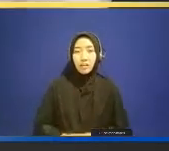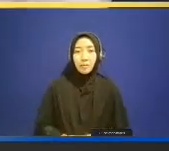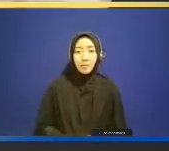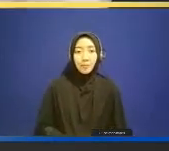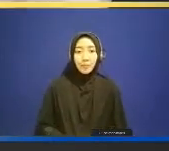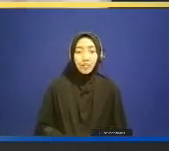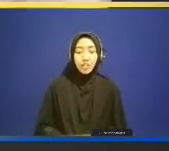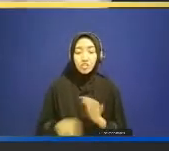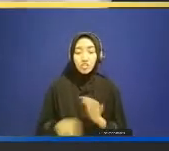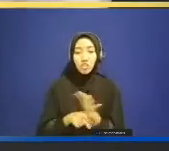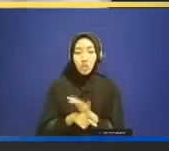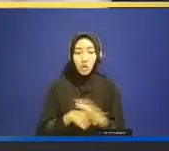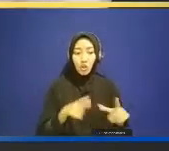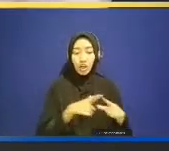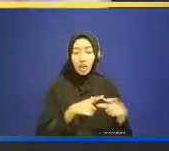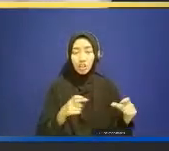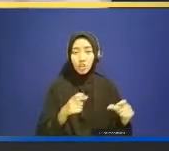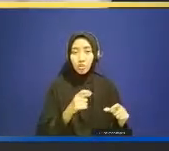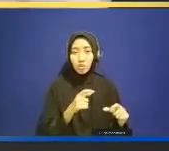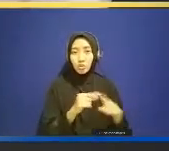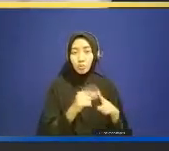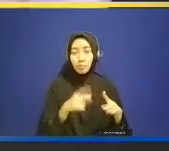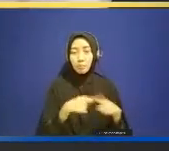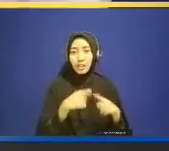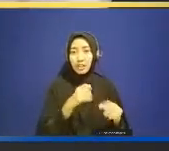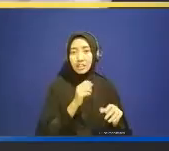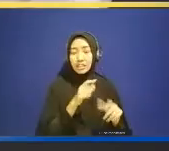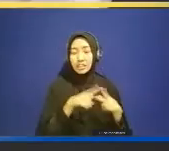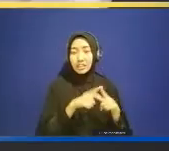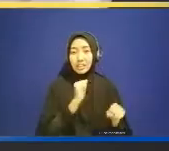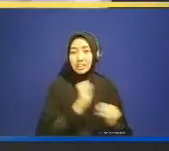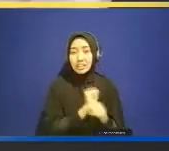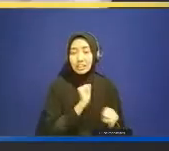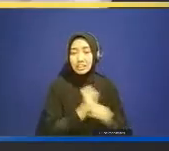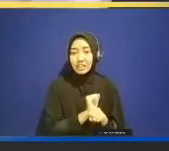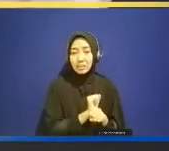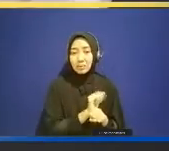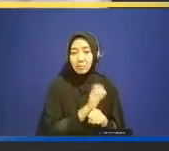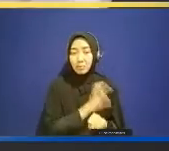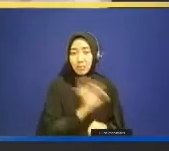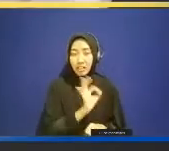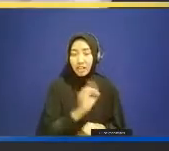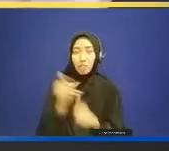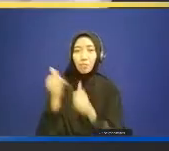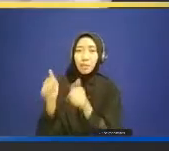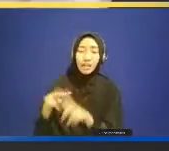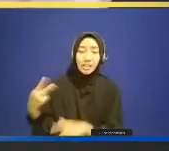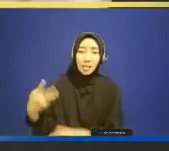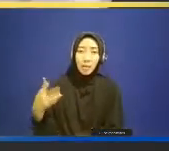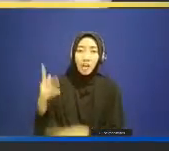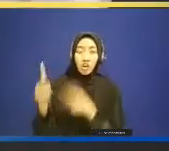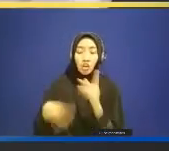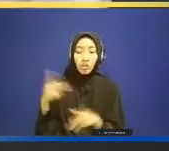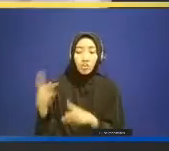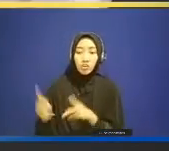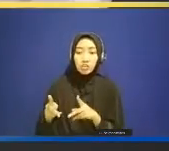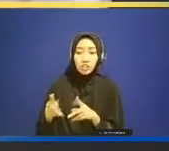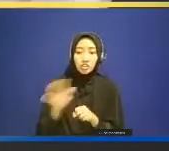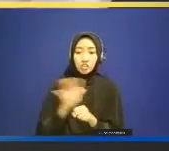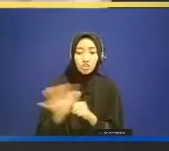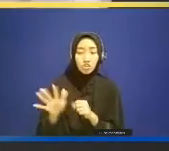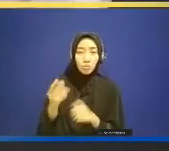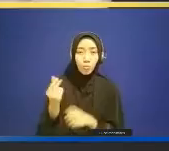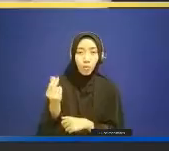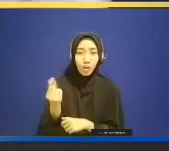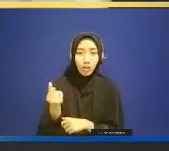kalau program kartu pra kerja itu enggak bermanfaat itu baik sekali Kenapa karena kalau yang cukup